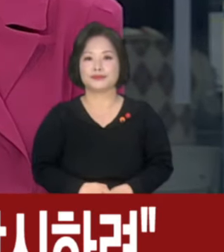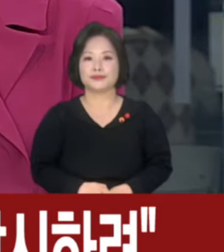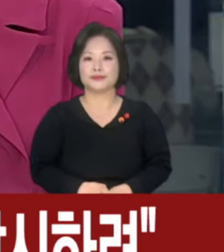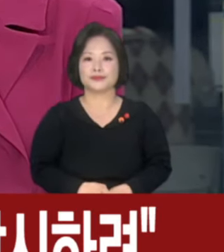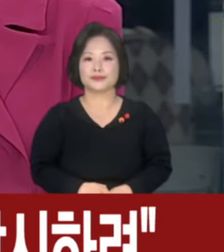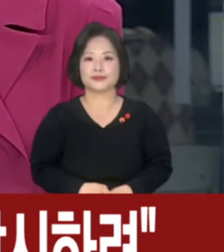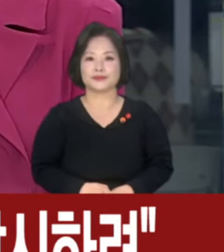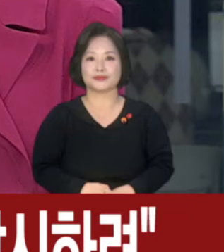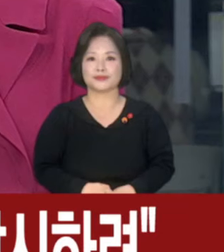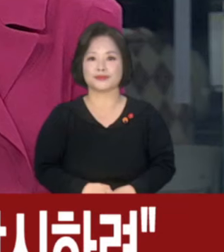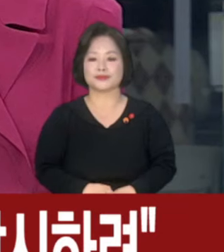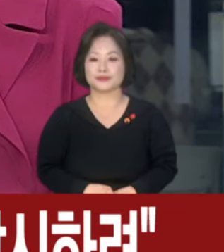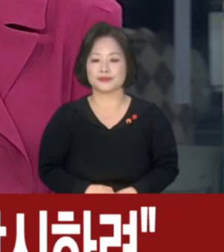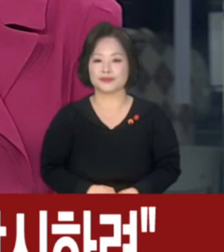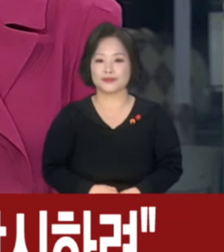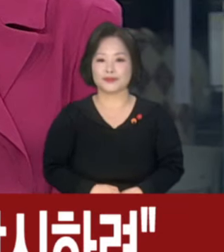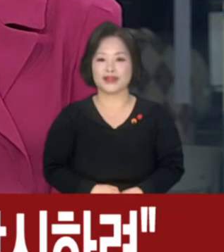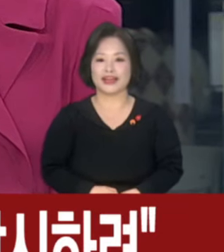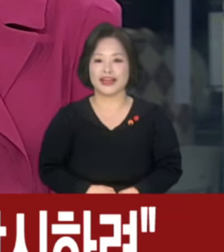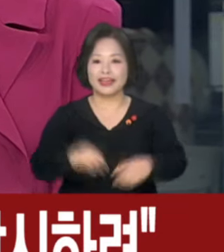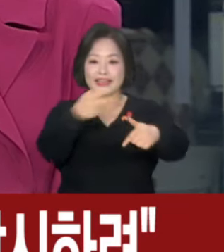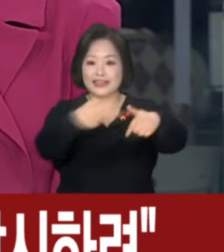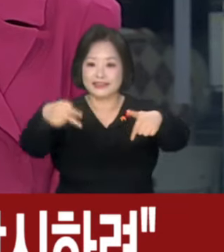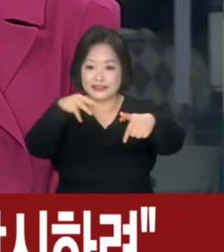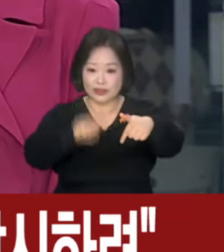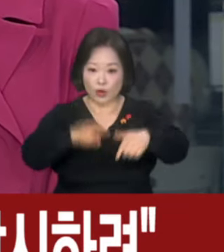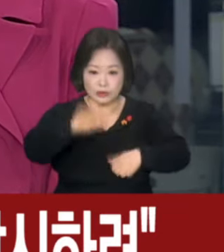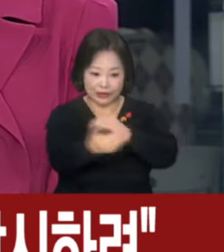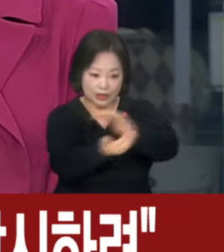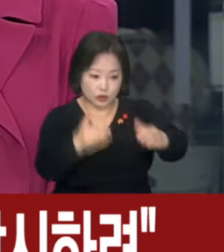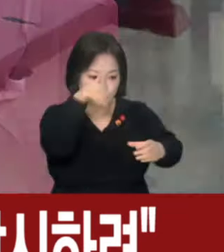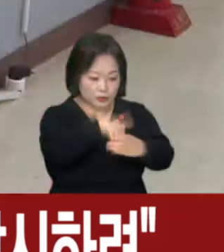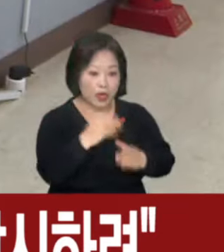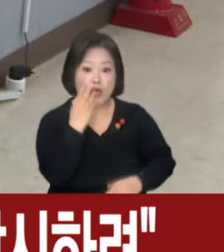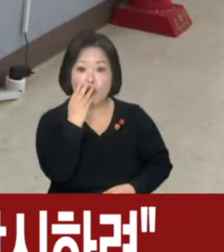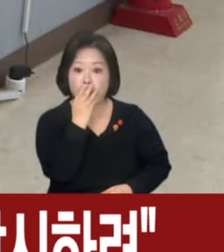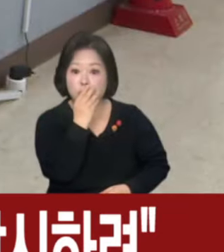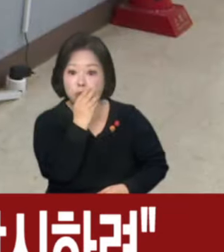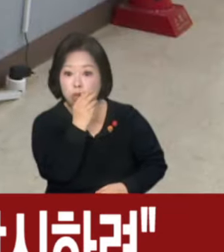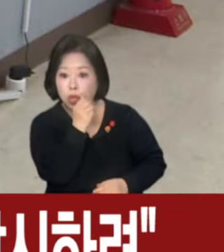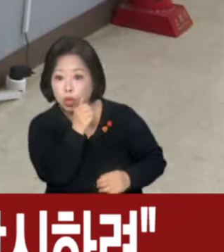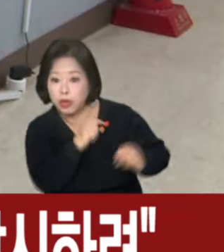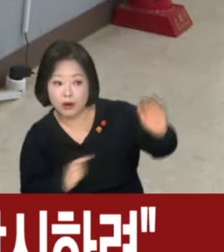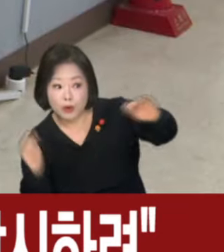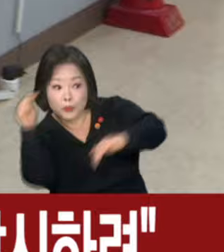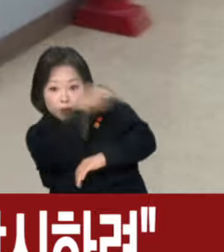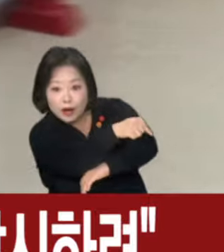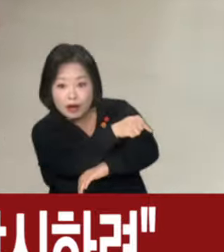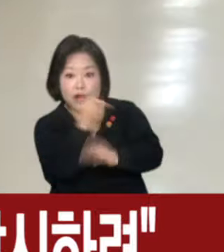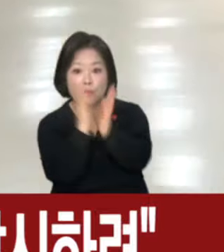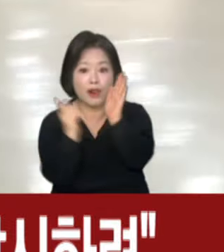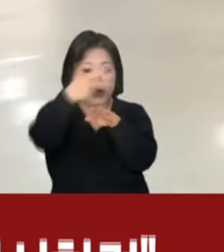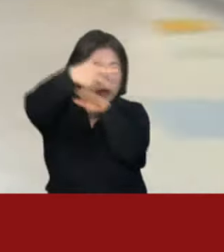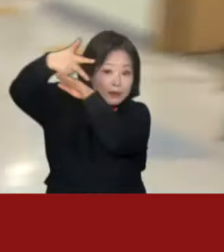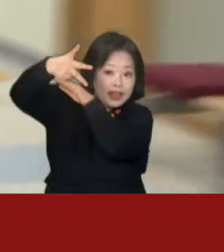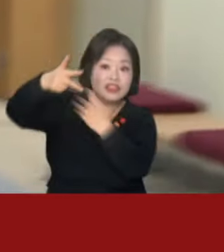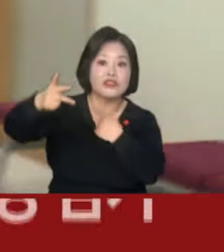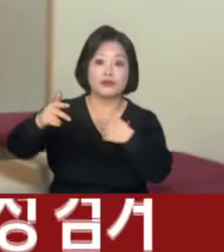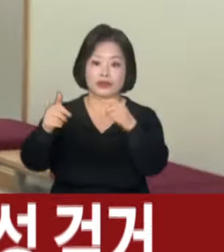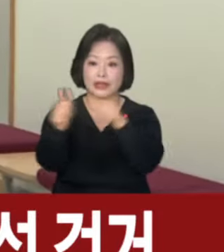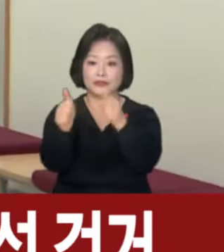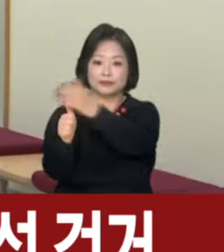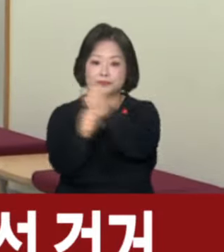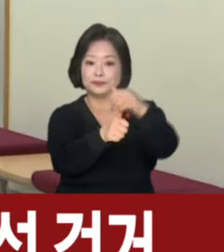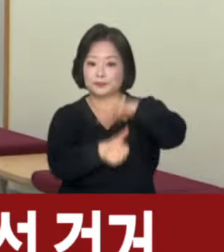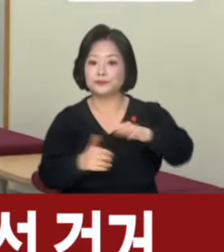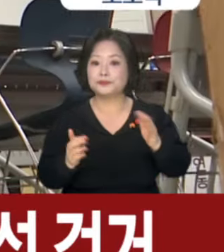기자. 네, 인천의 사전투표소에 몰래 들어가 불법 카메라를 설치한 남성이 경찰에 붙잡혔습니다.